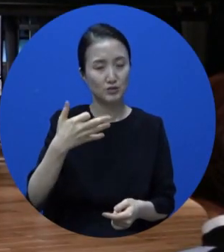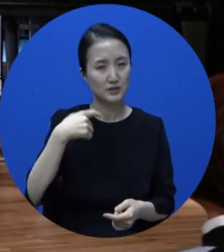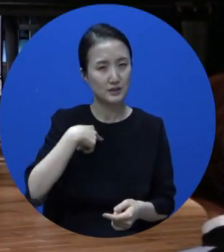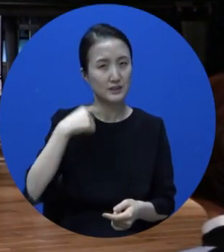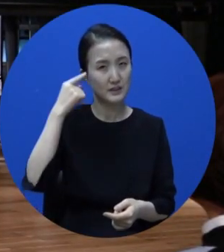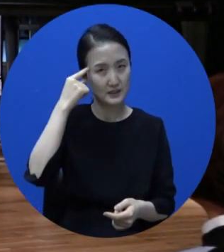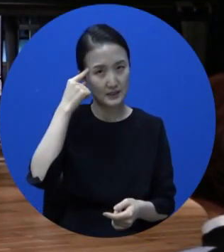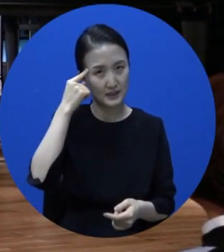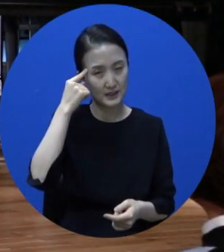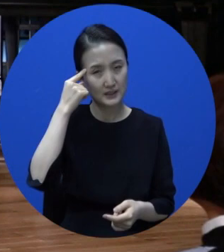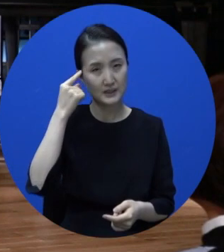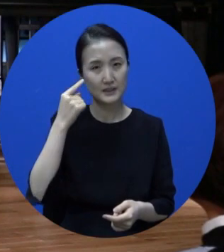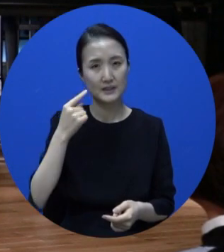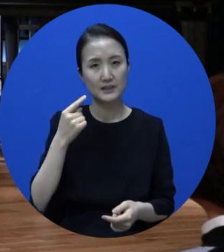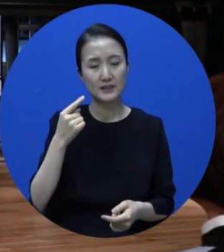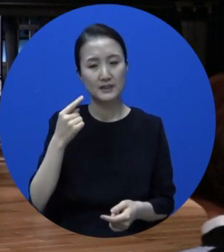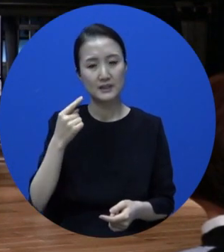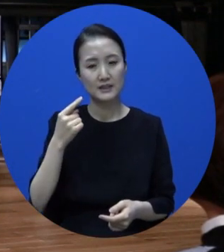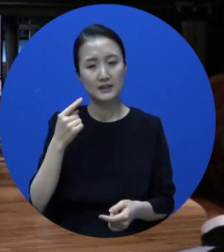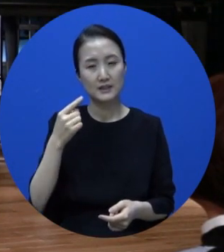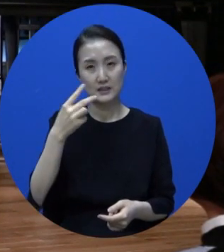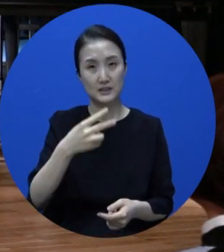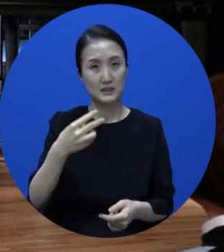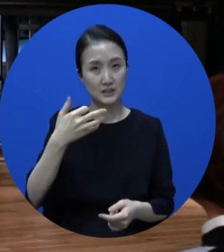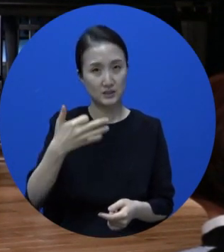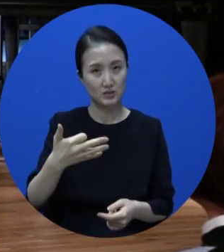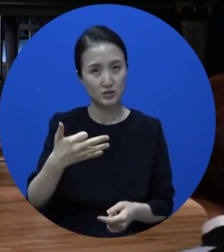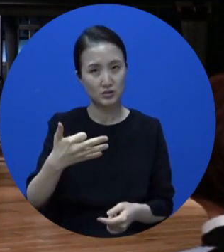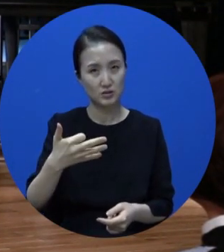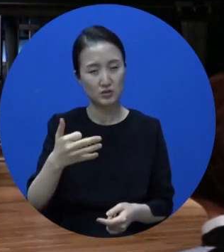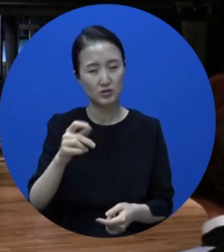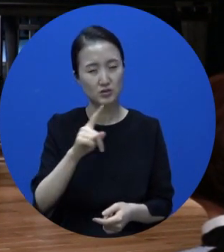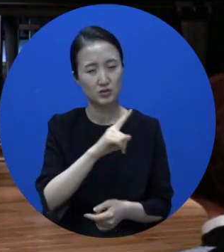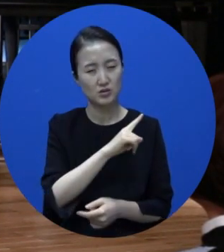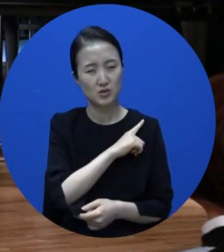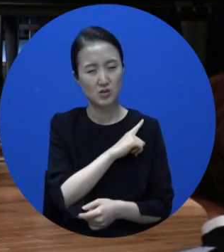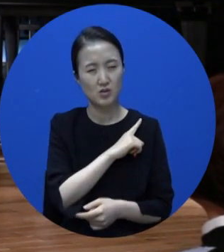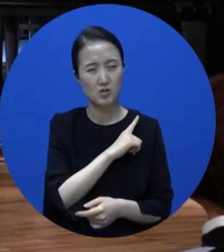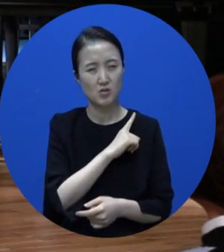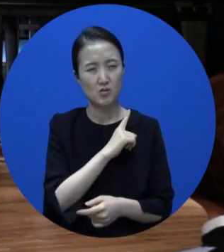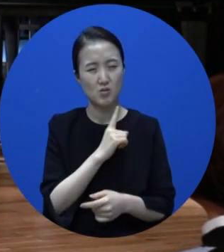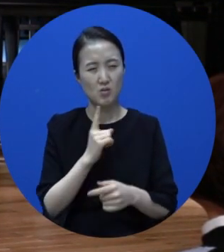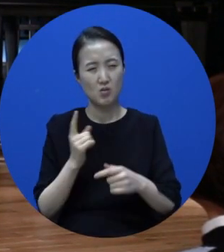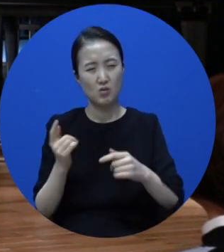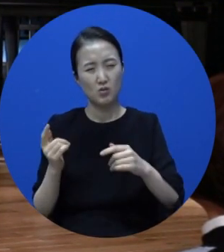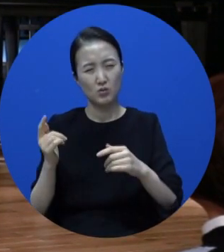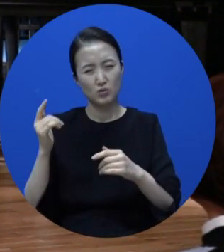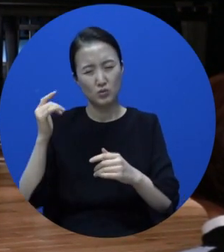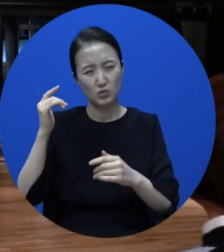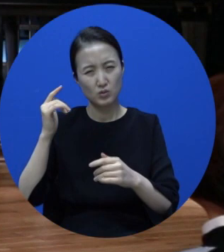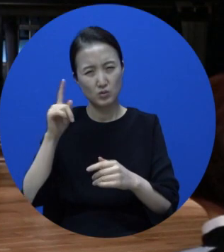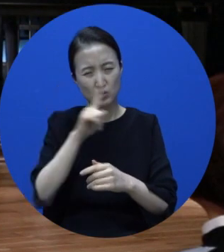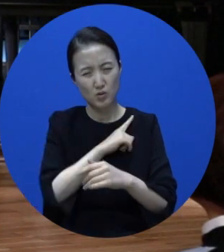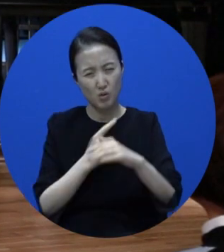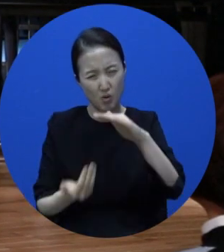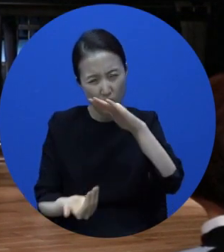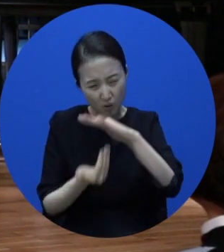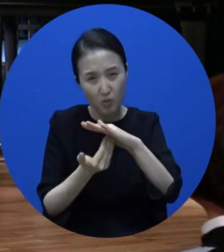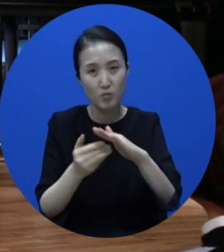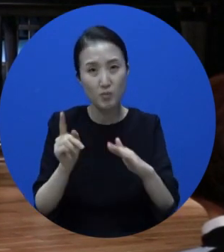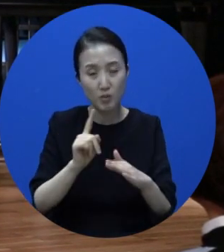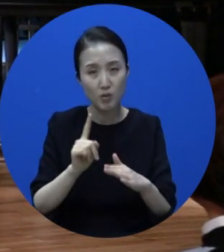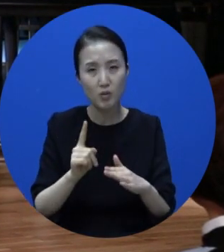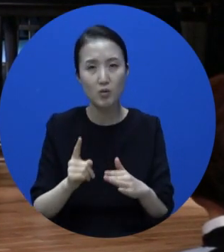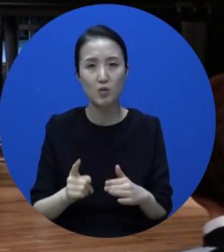클라이막스 슬픈 발라드의 그 정점 그것은 바로 고욤 없는 경제 따라해 봐 주시죠